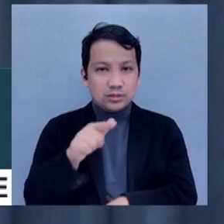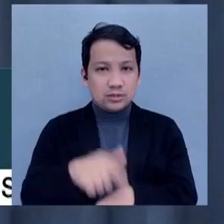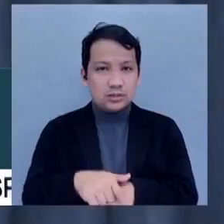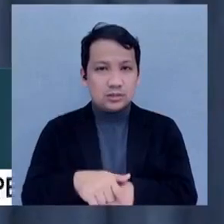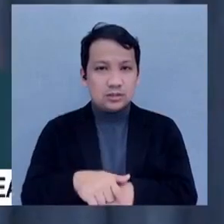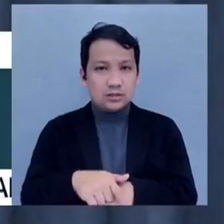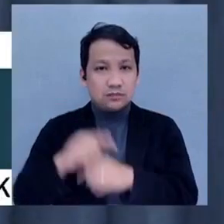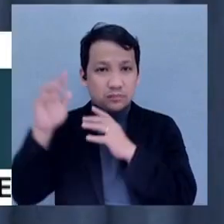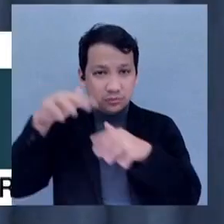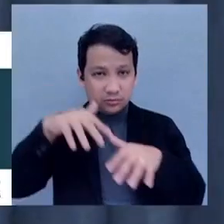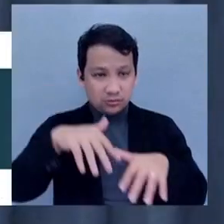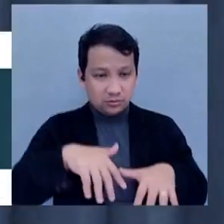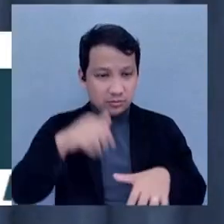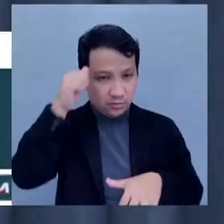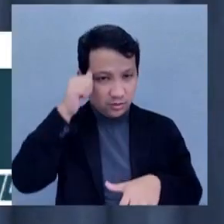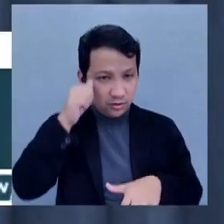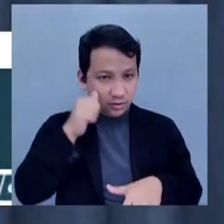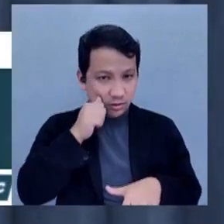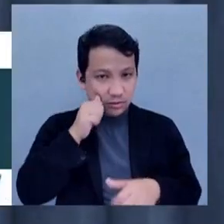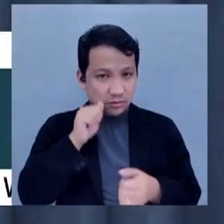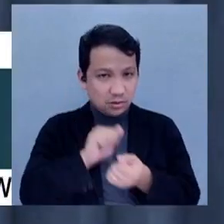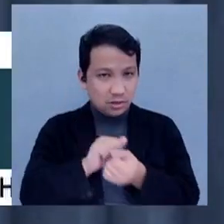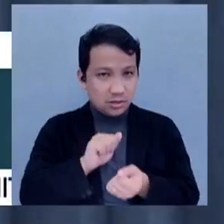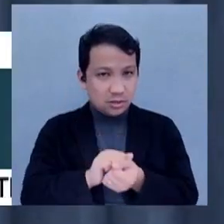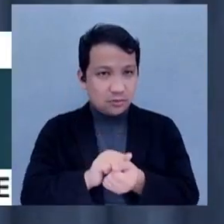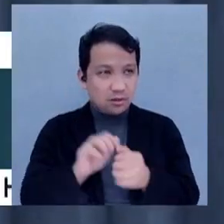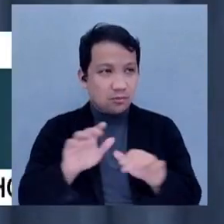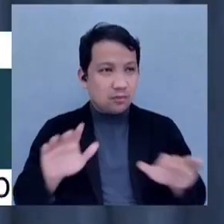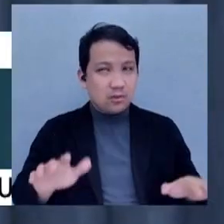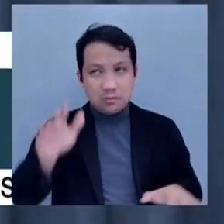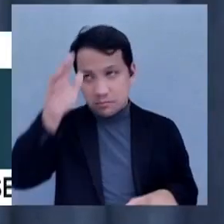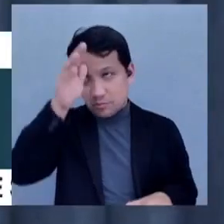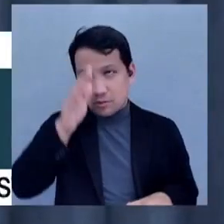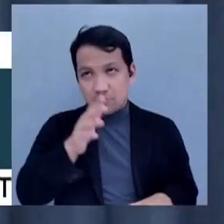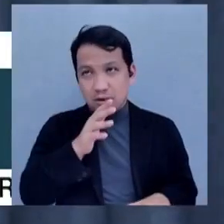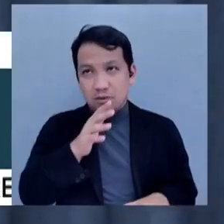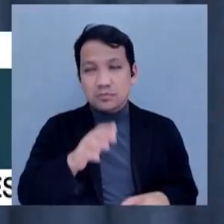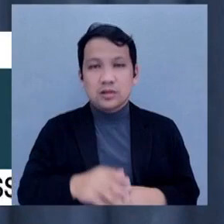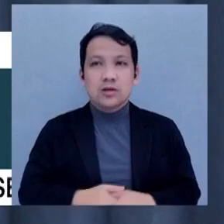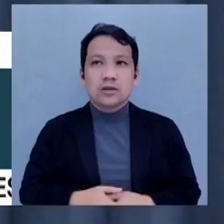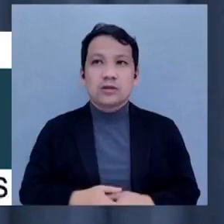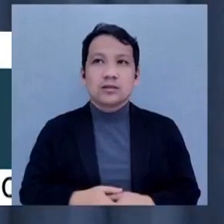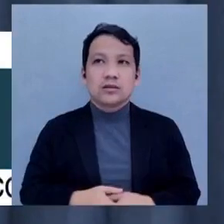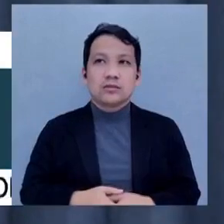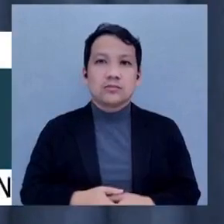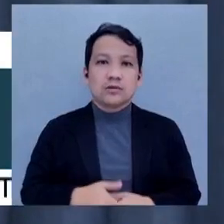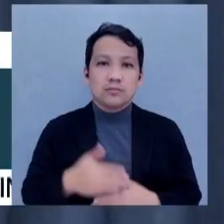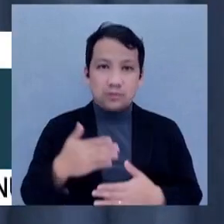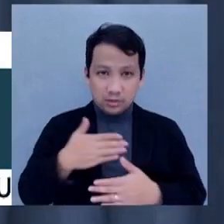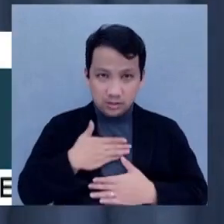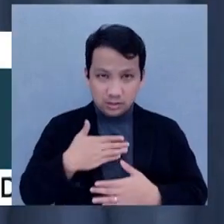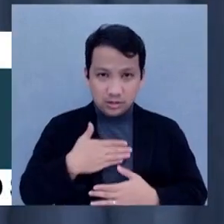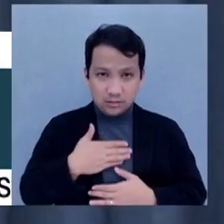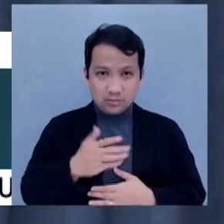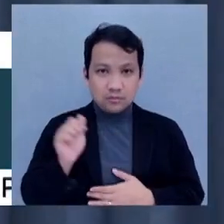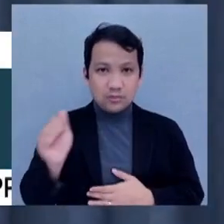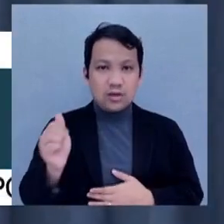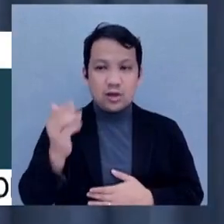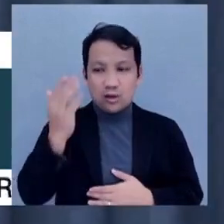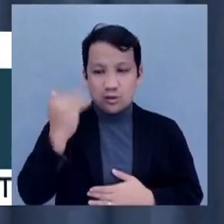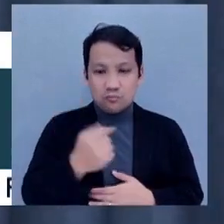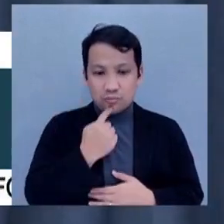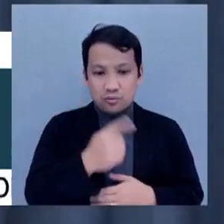adults, kabilang yung mga magulang nitong mga bata, ikasisiya din po talaga nila, kasi sabi nila sa